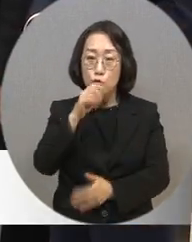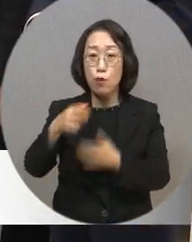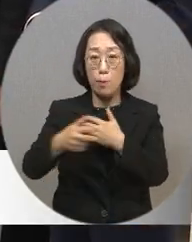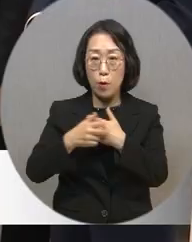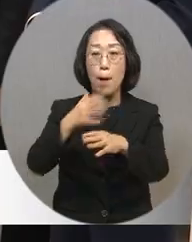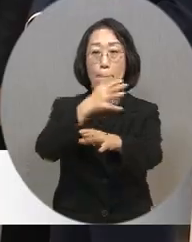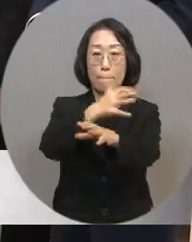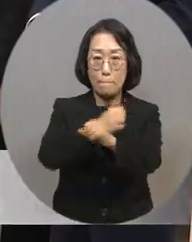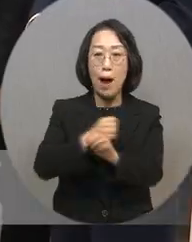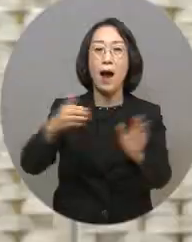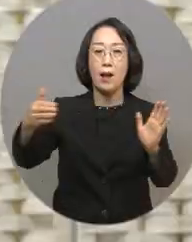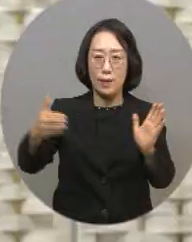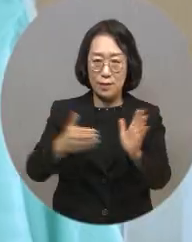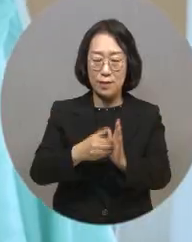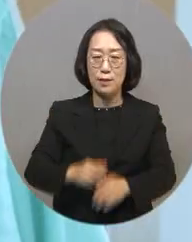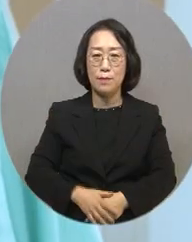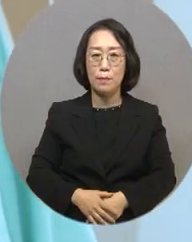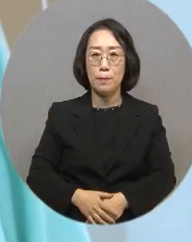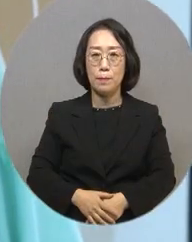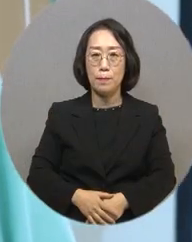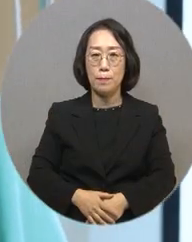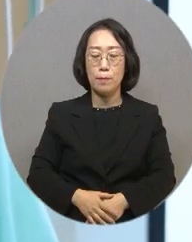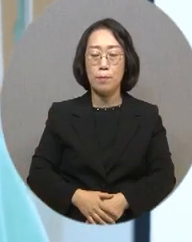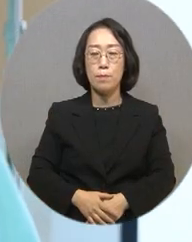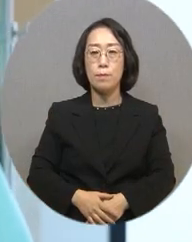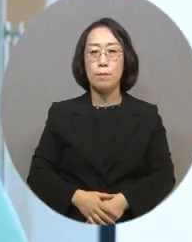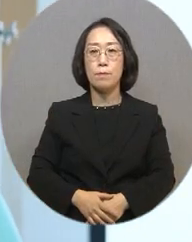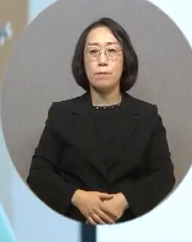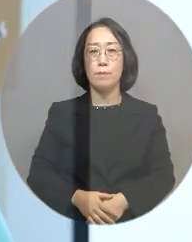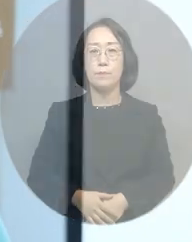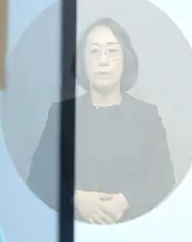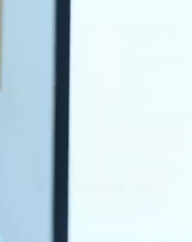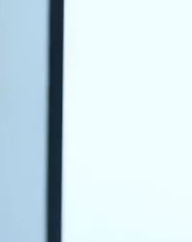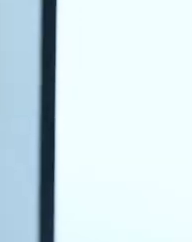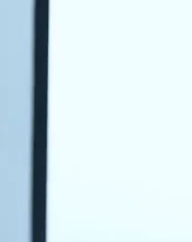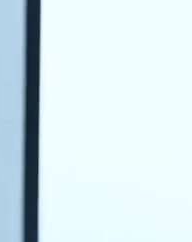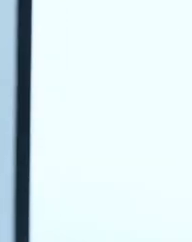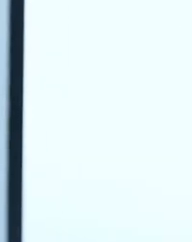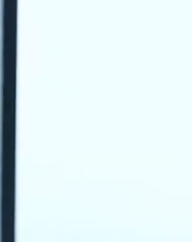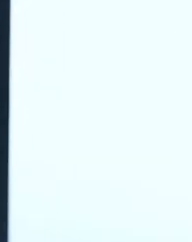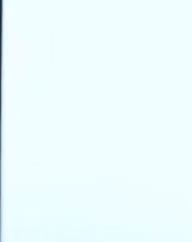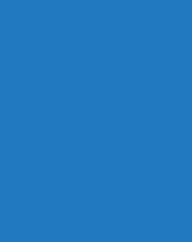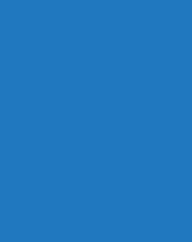협약에 이르렀습니다. 복지TV 뉴스 김란입니다.